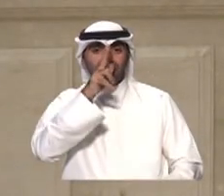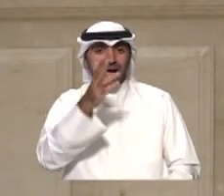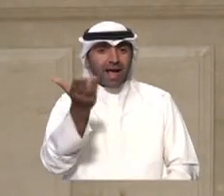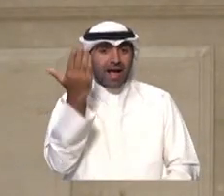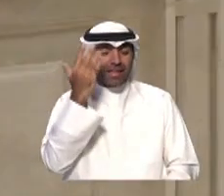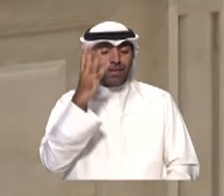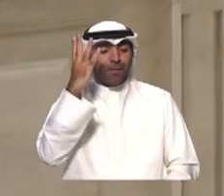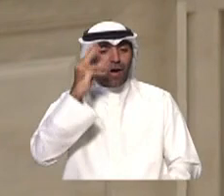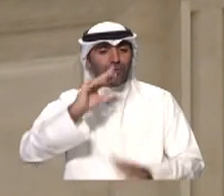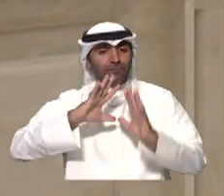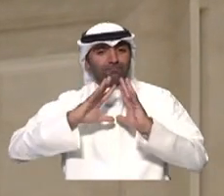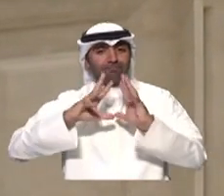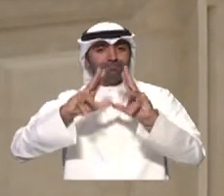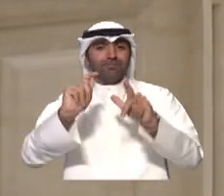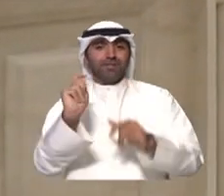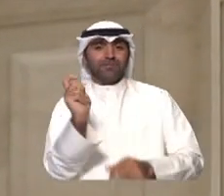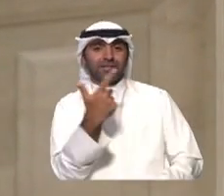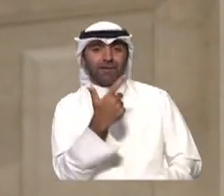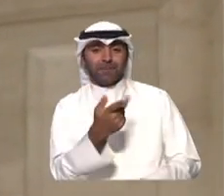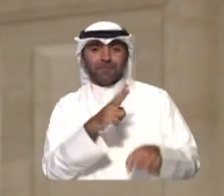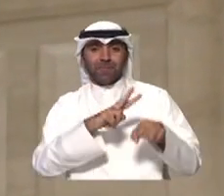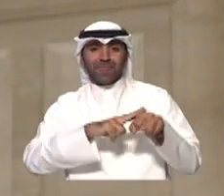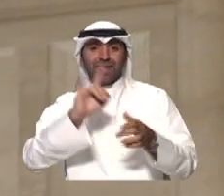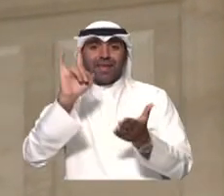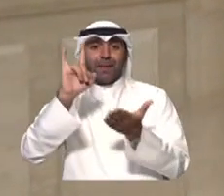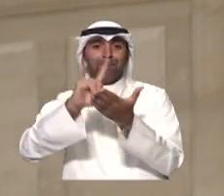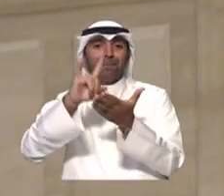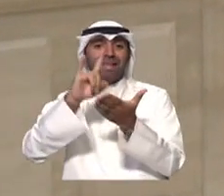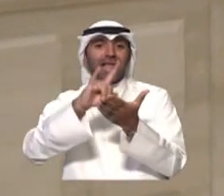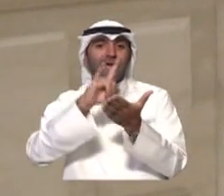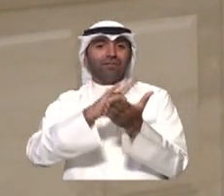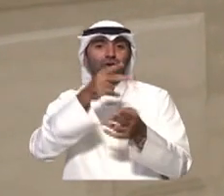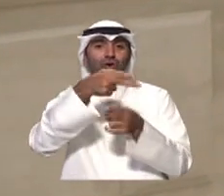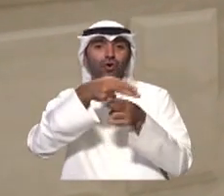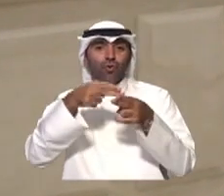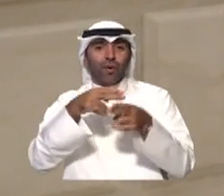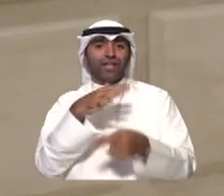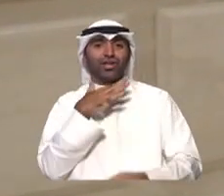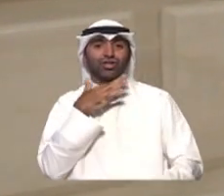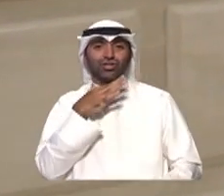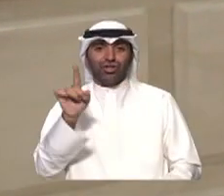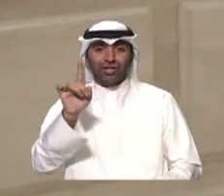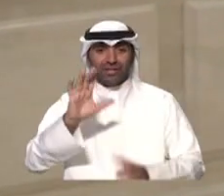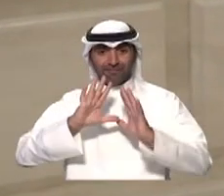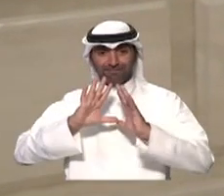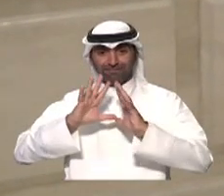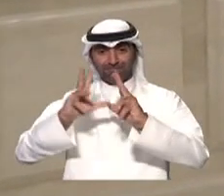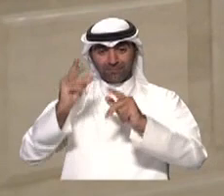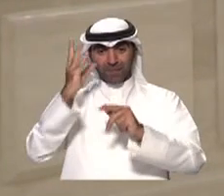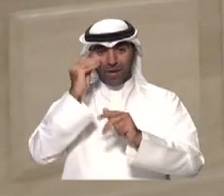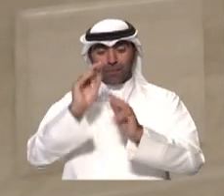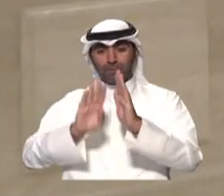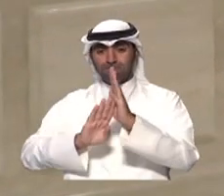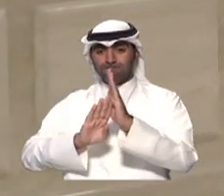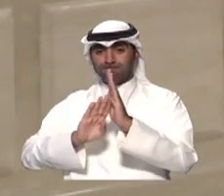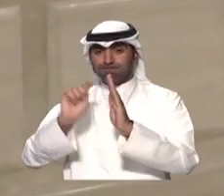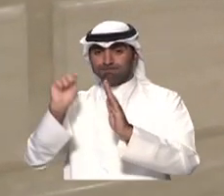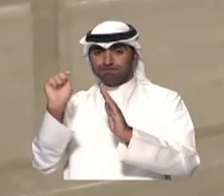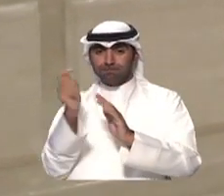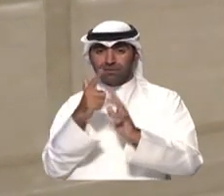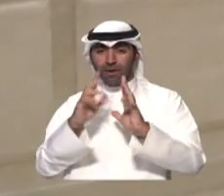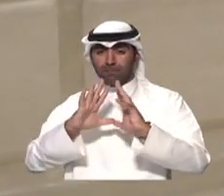الكويت الدولي وغيرها، وذلك من خلال تحديد المشروعات والإجراءات المطلوبة البدء في